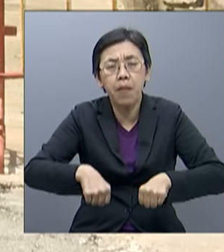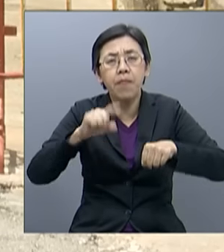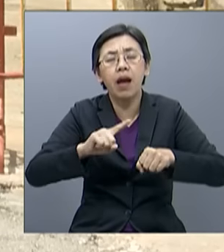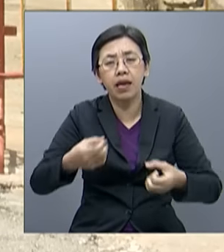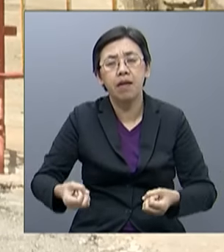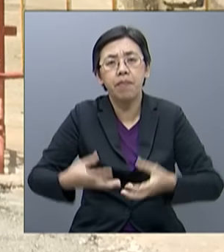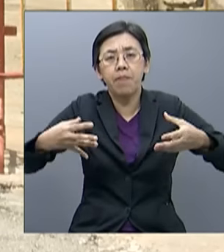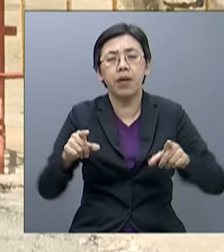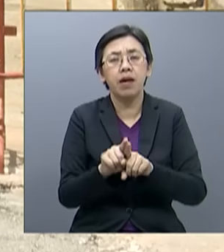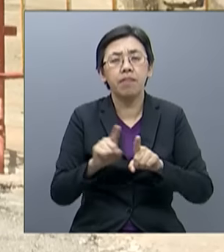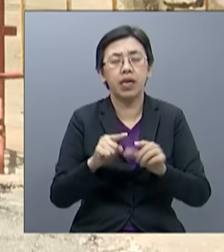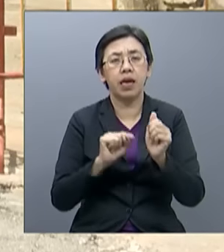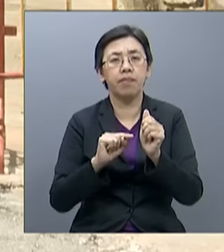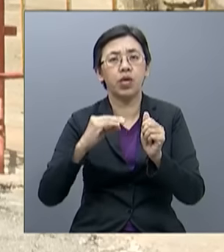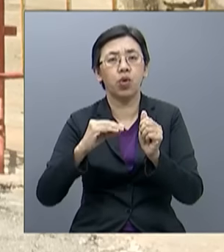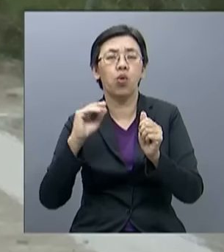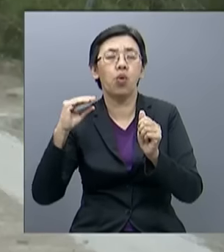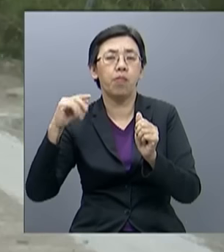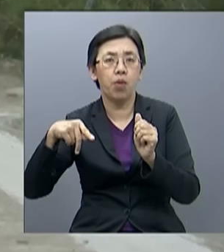บิดที่อำเภอโคกโพจังหวัดปัตตานีค่ะ